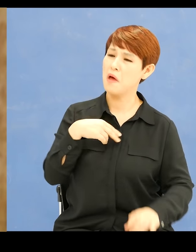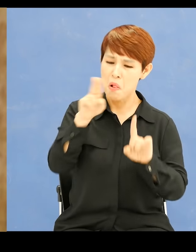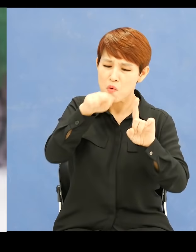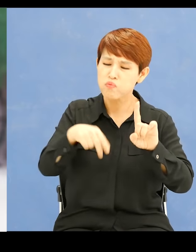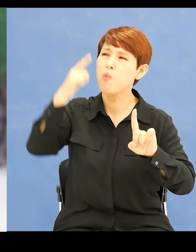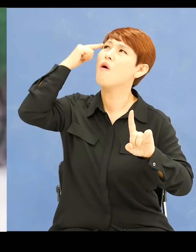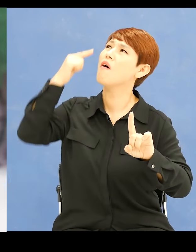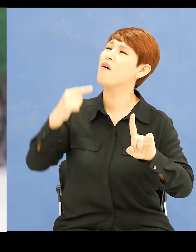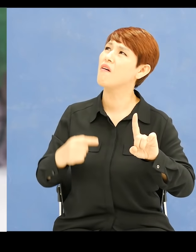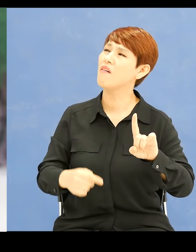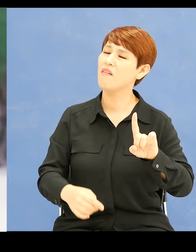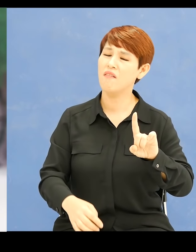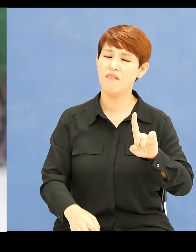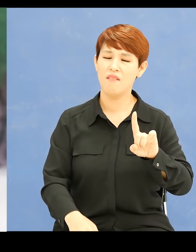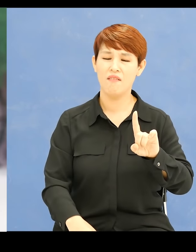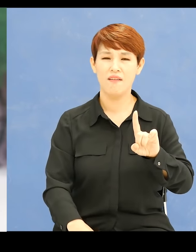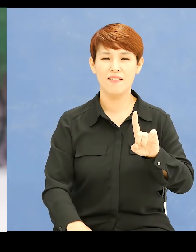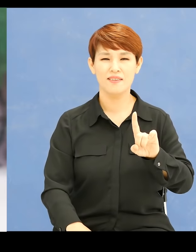한 달란트야?